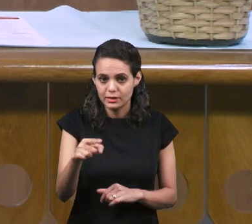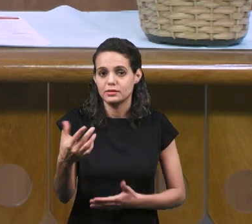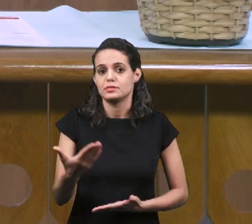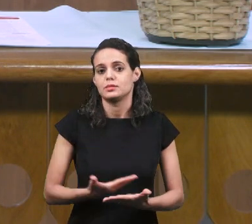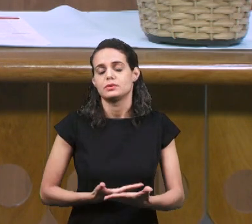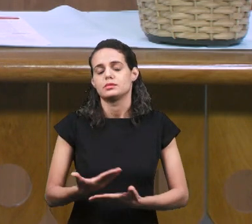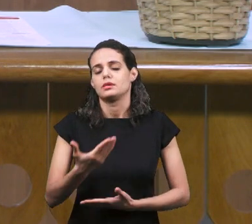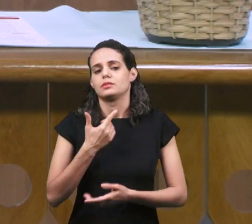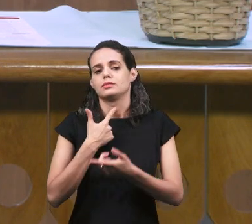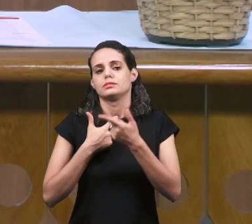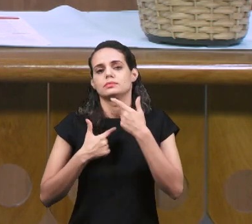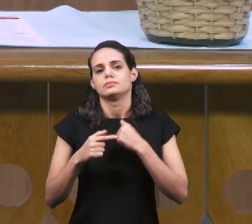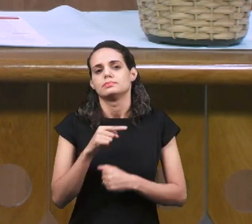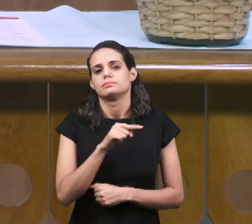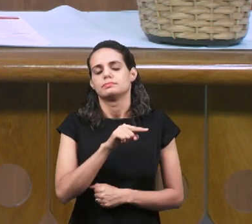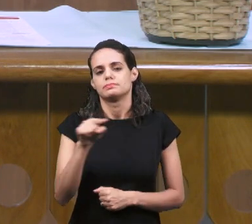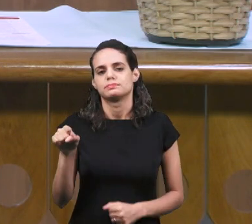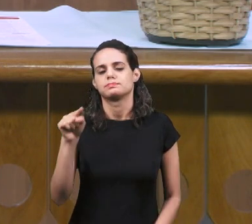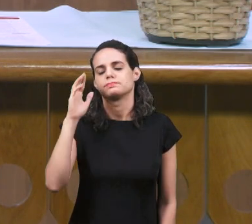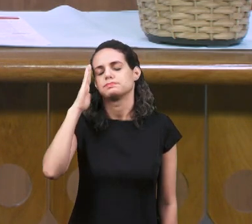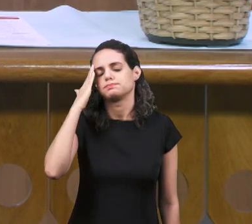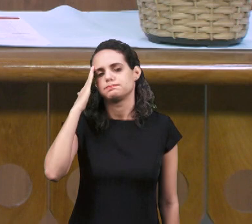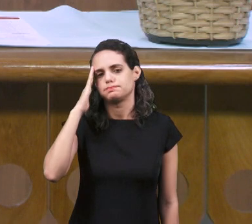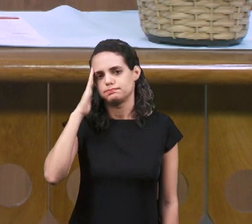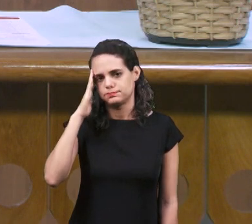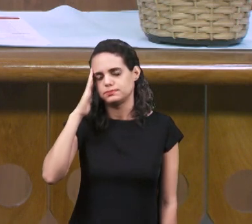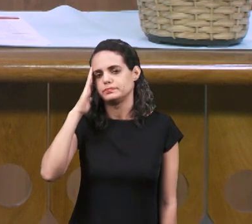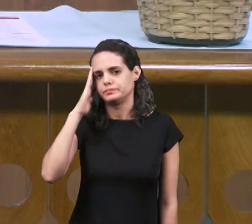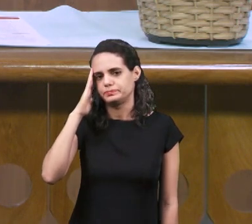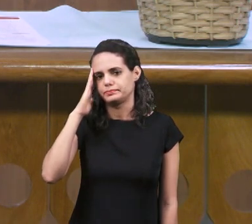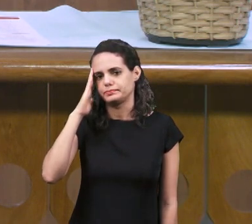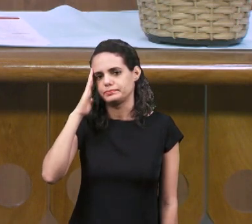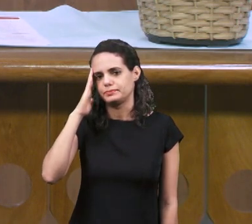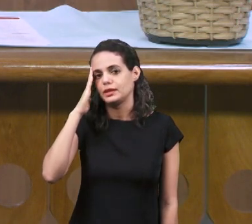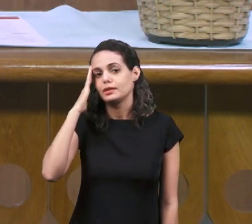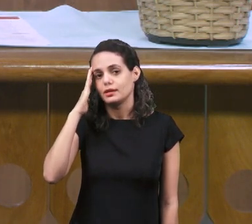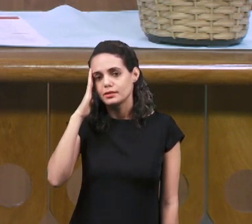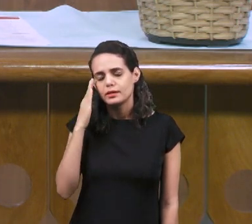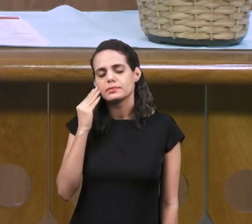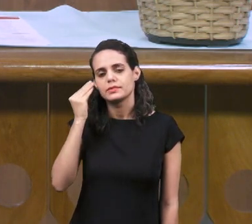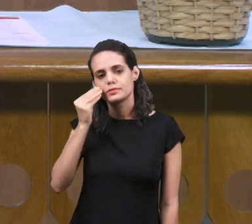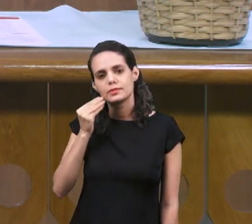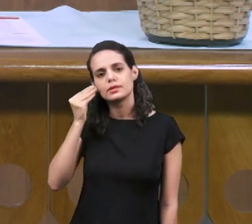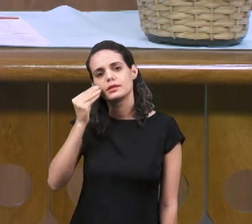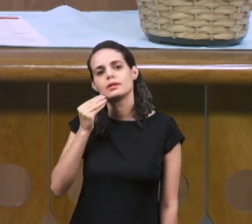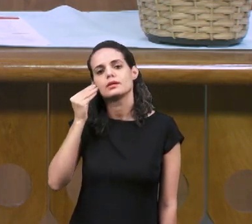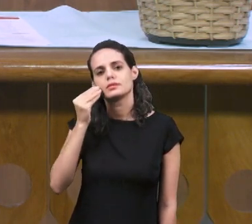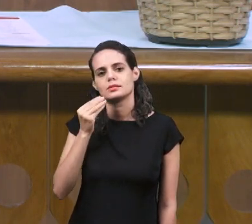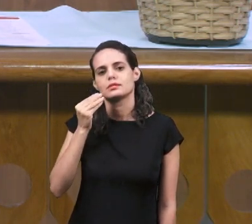vous-même, à travers une parole révélée, une parole dans l'esprit. Mais bien,